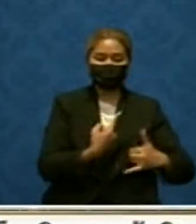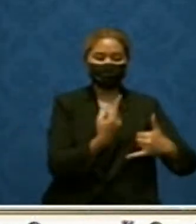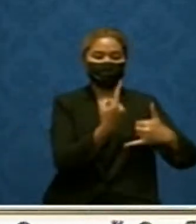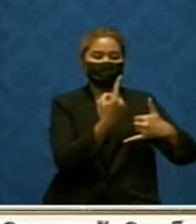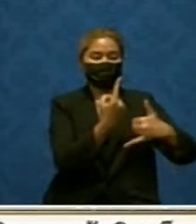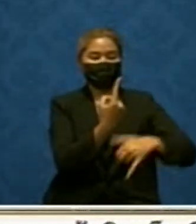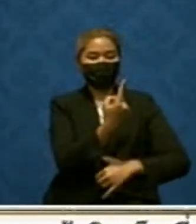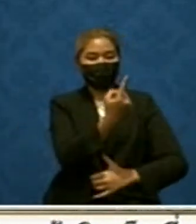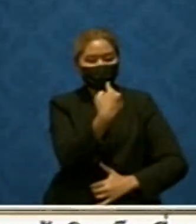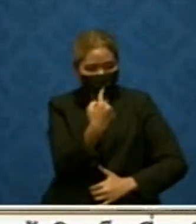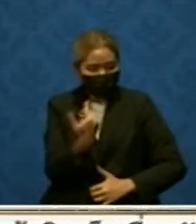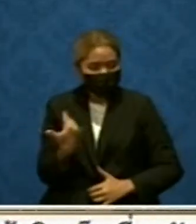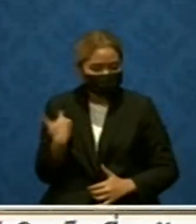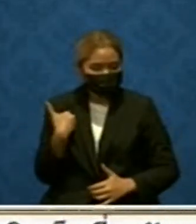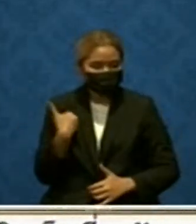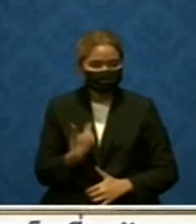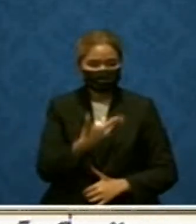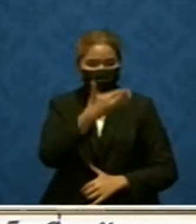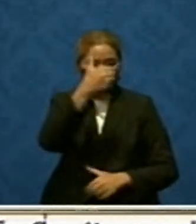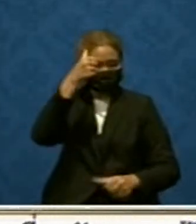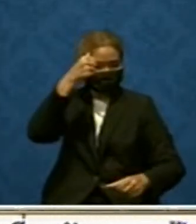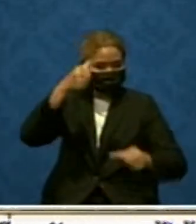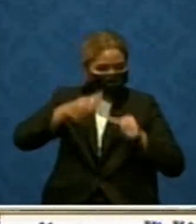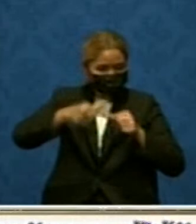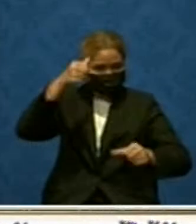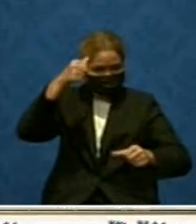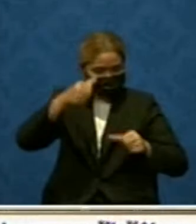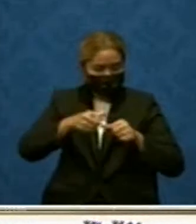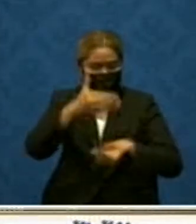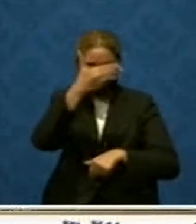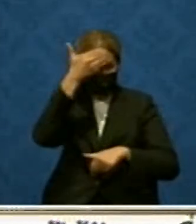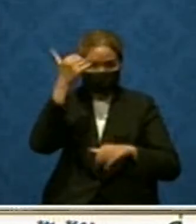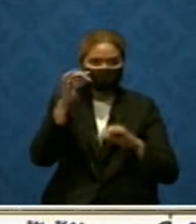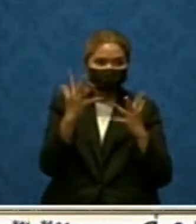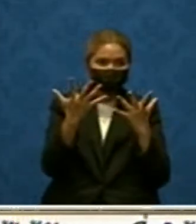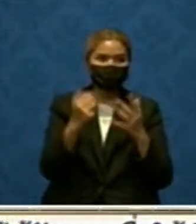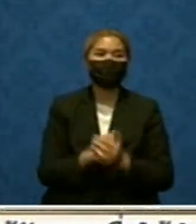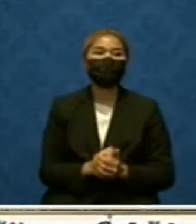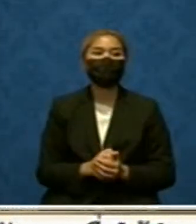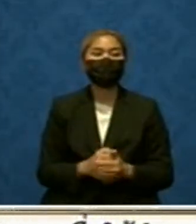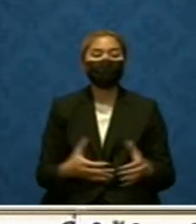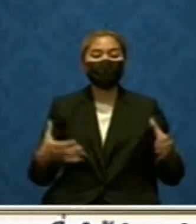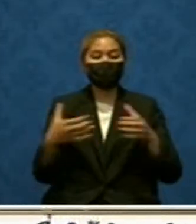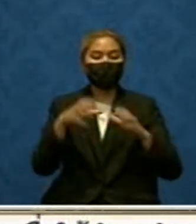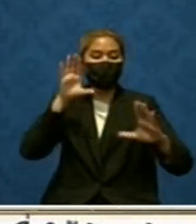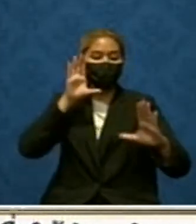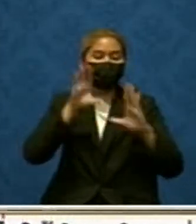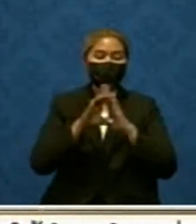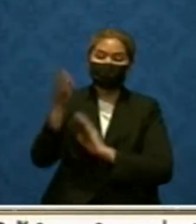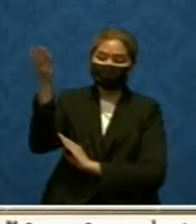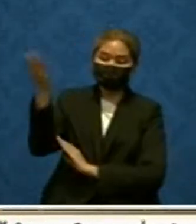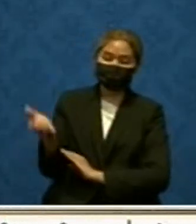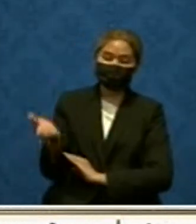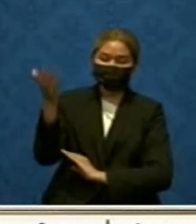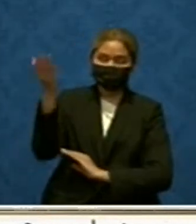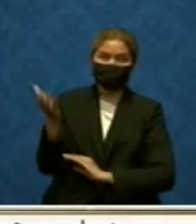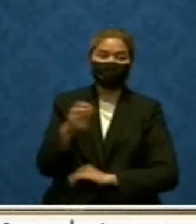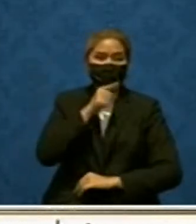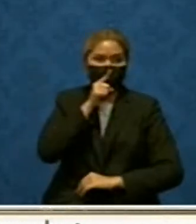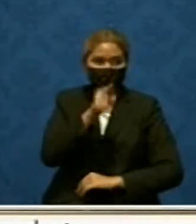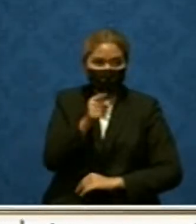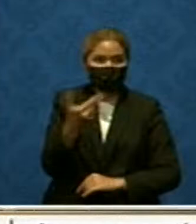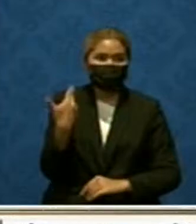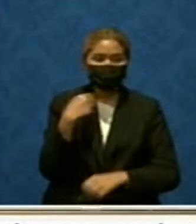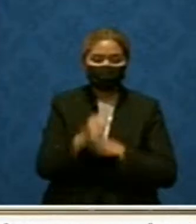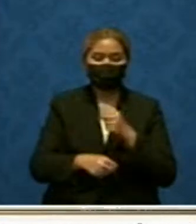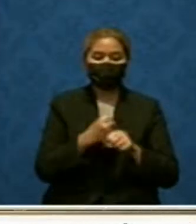kimse ไป ดา รฐ บา ชุ ท แล้วใช่หนาตาแบนี้ไครัใช่ปะครับนี่โโรมอรบกตูก่อนการเลือกตั้งปี 6-